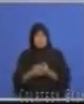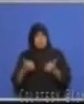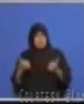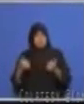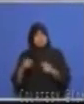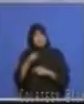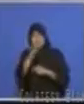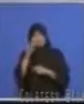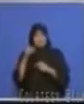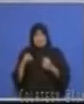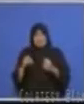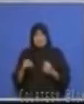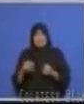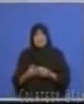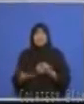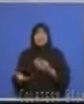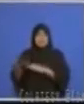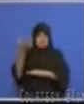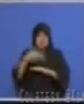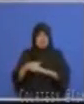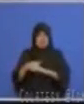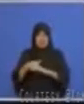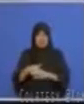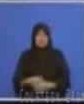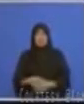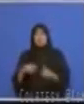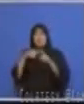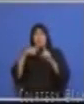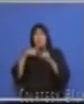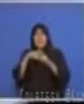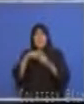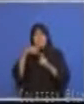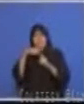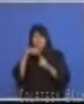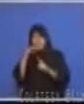demikian sesaat lagi kami kembali Tetaplah di Kompas TV